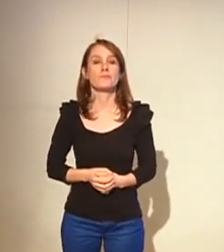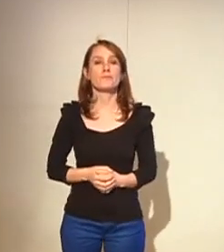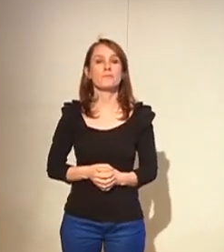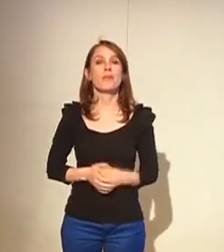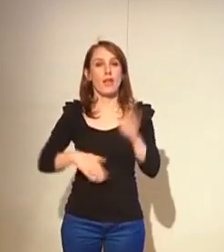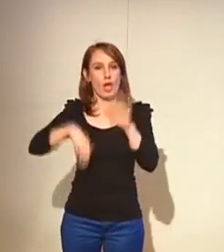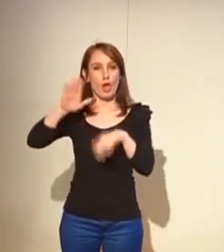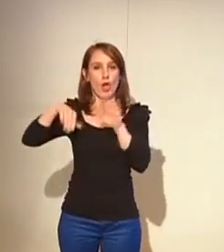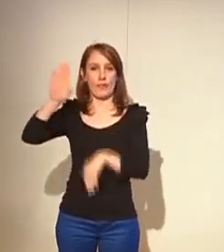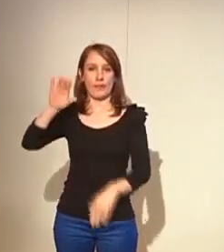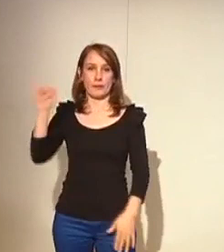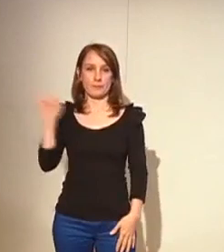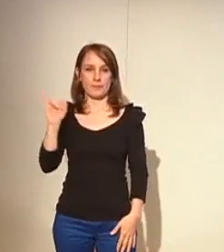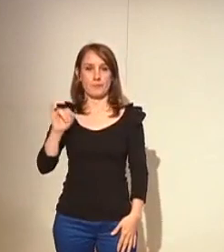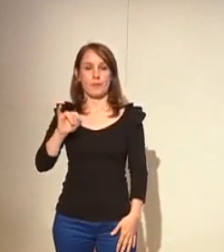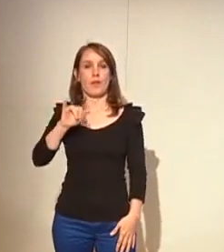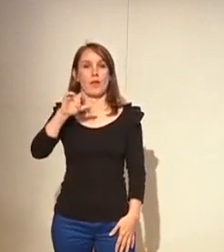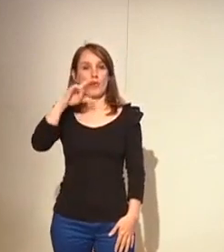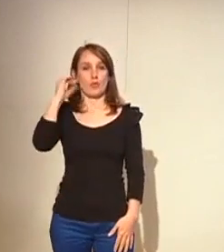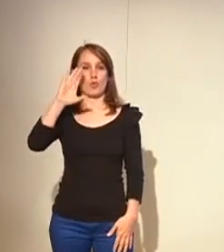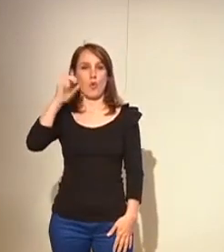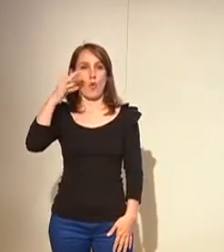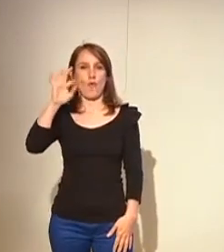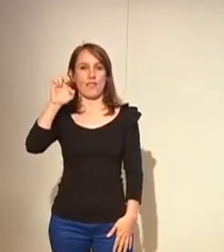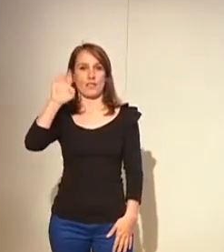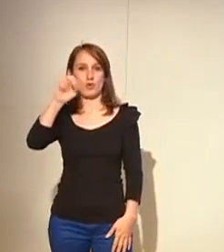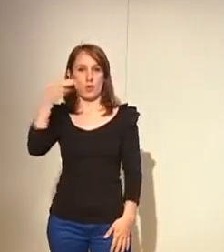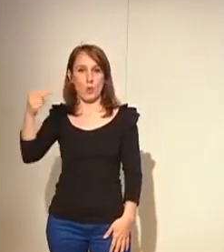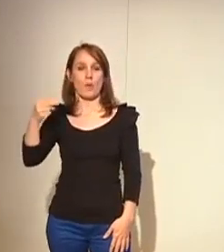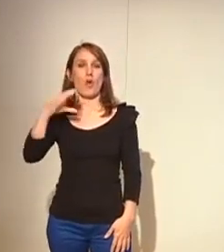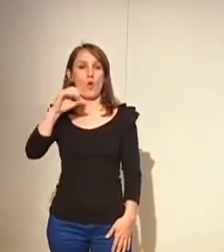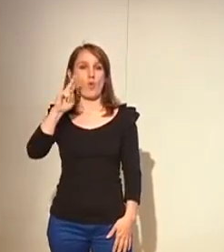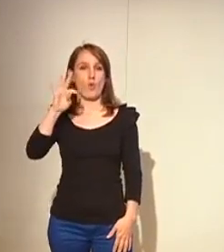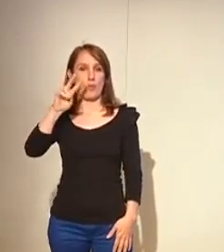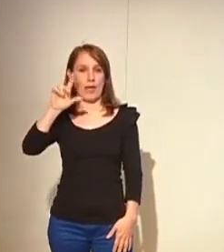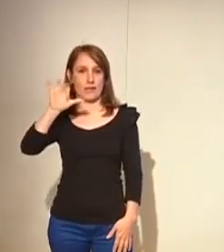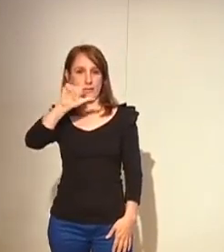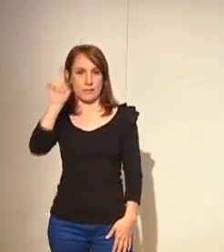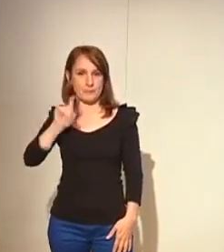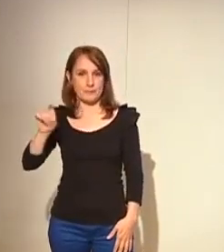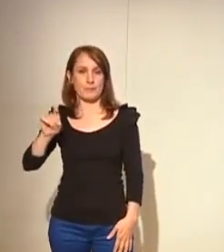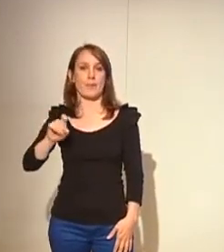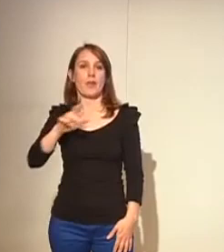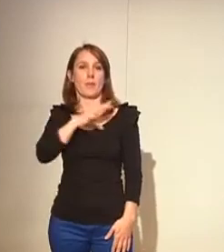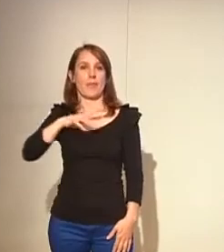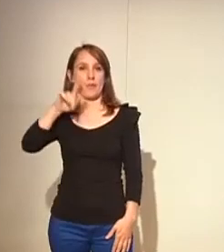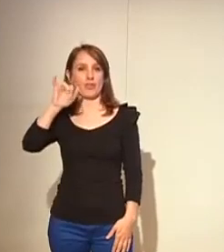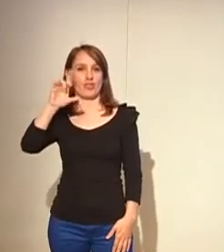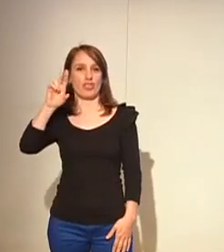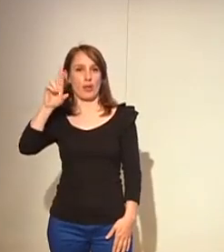comme candidat monsieur confesson monsieur Coutaz madame